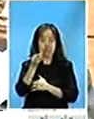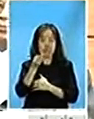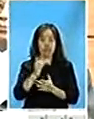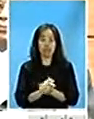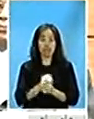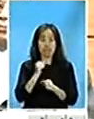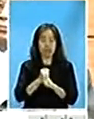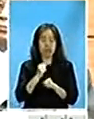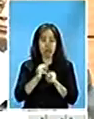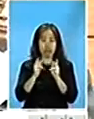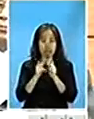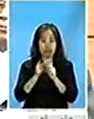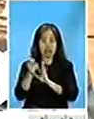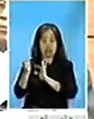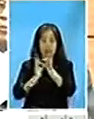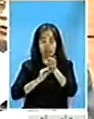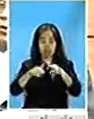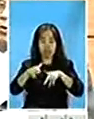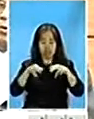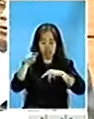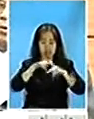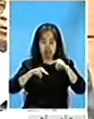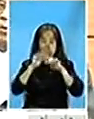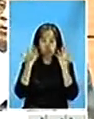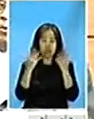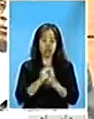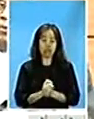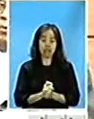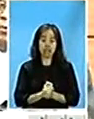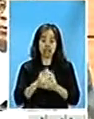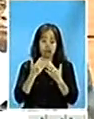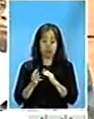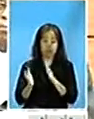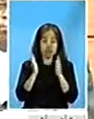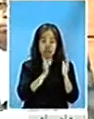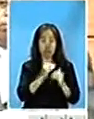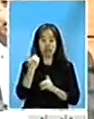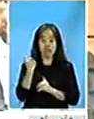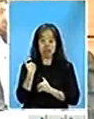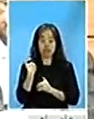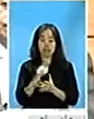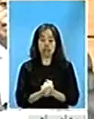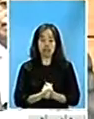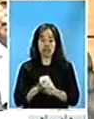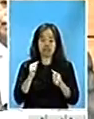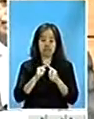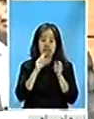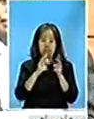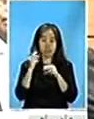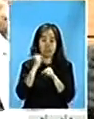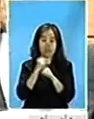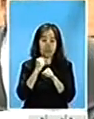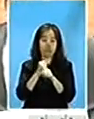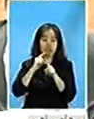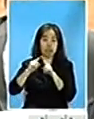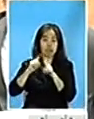ได้ทำหน้าที่แทนพี่น้องประชาชนสุดท้ายแล้วดูเหมือนกับว่าการทำงานและการตัดสินใจของ